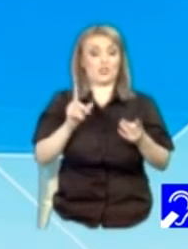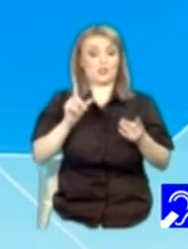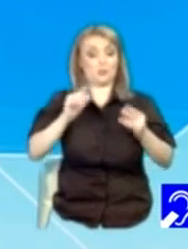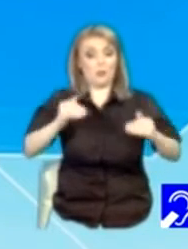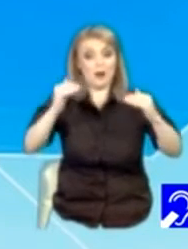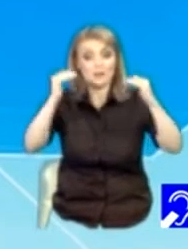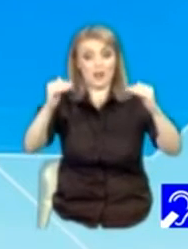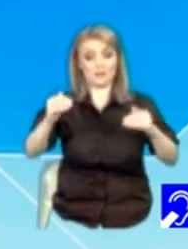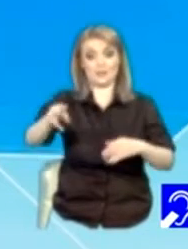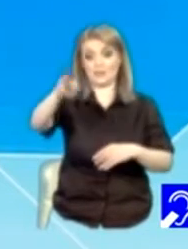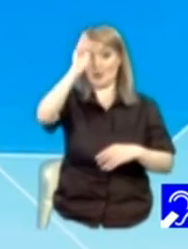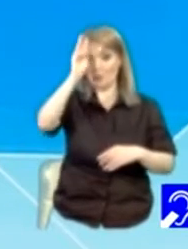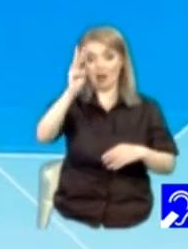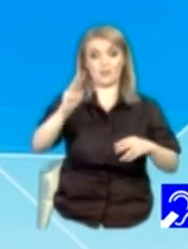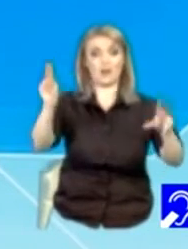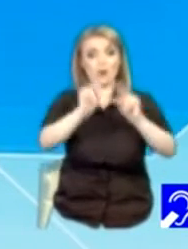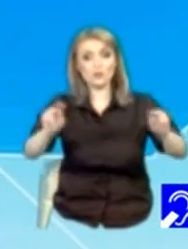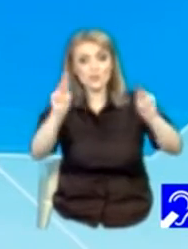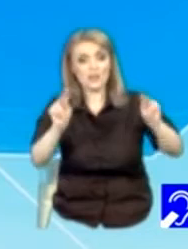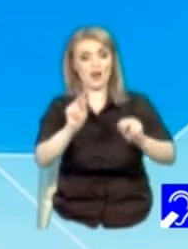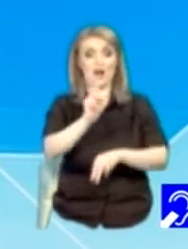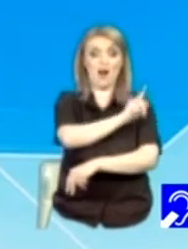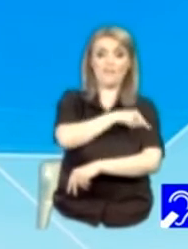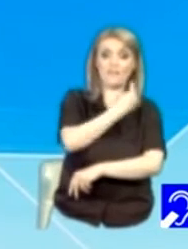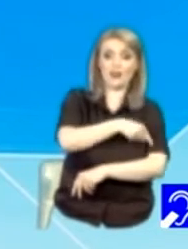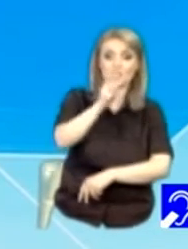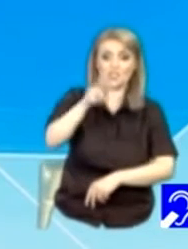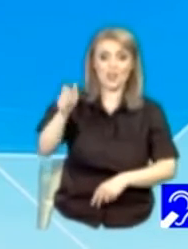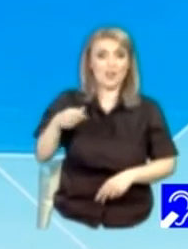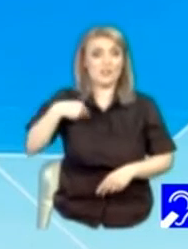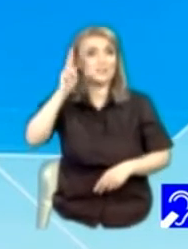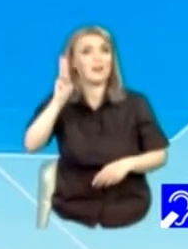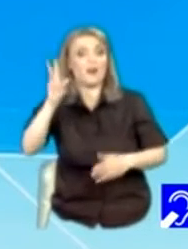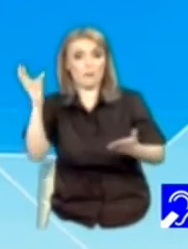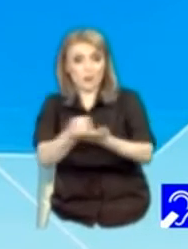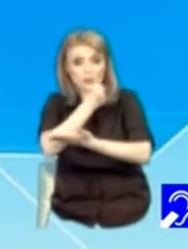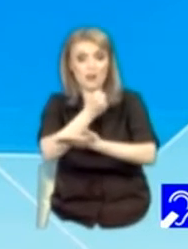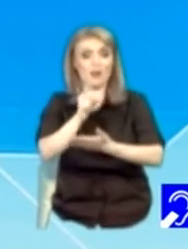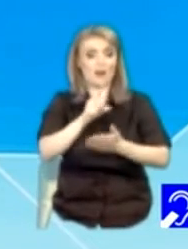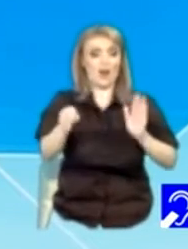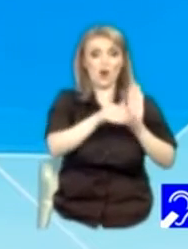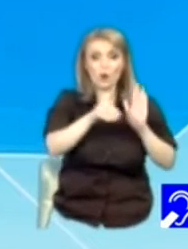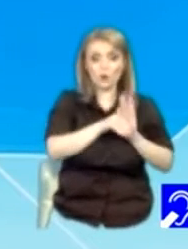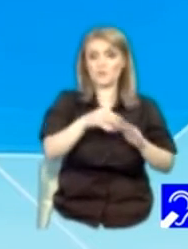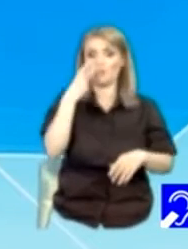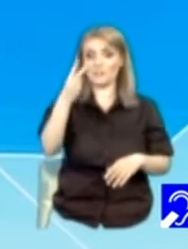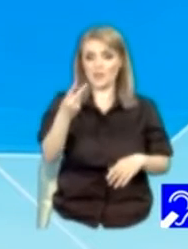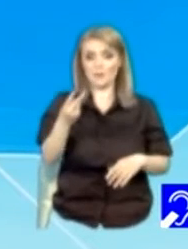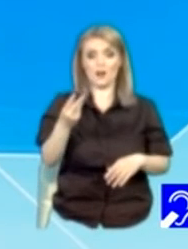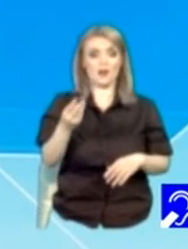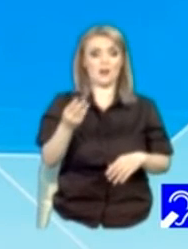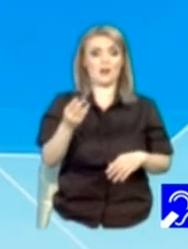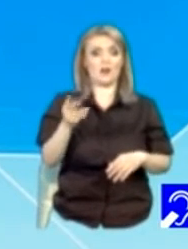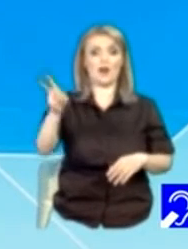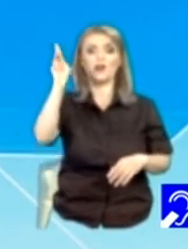salariile a profesorilor, a medicilor, pentru că nu știu cum se primește că corupția se observă doar între cei